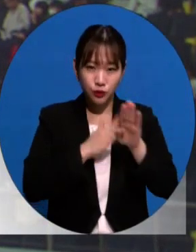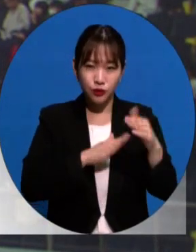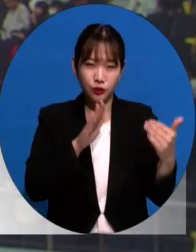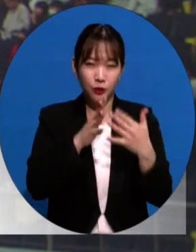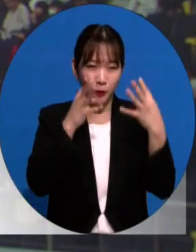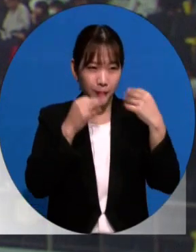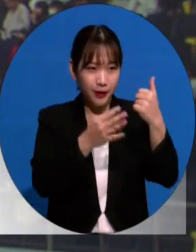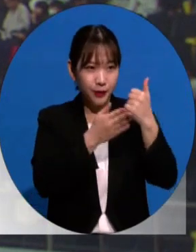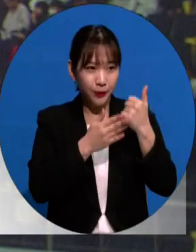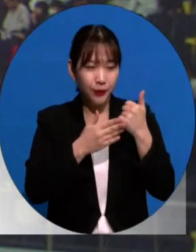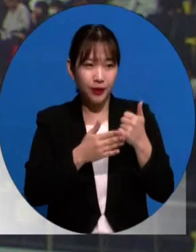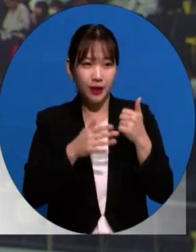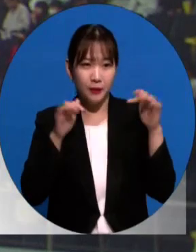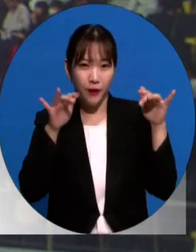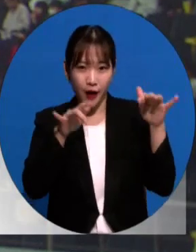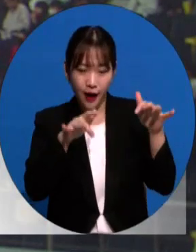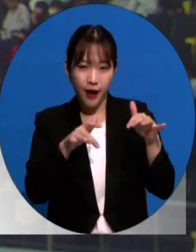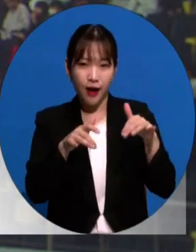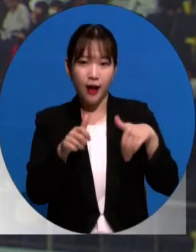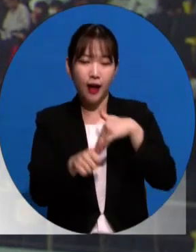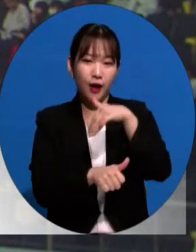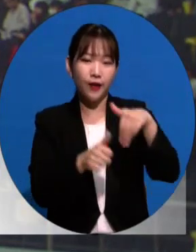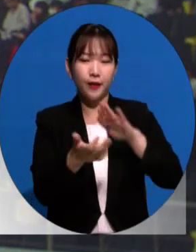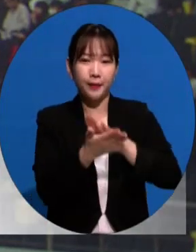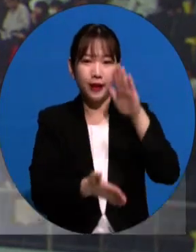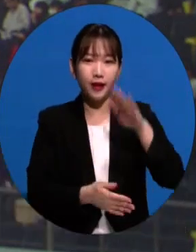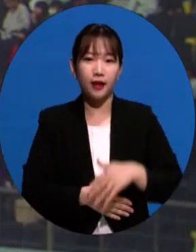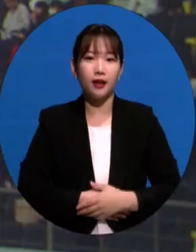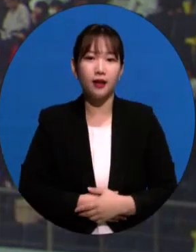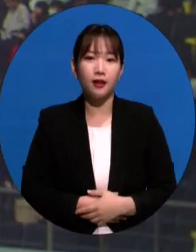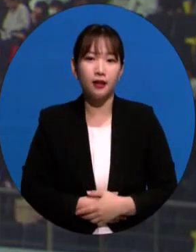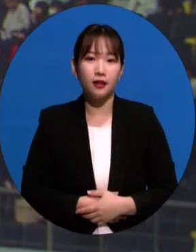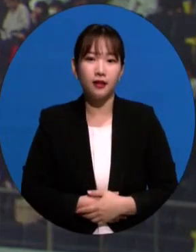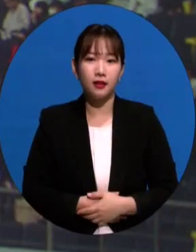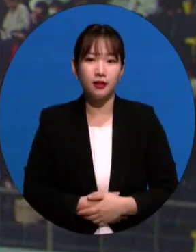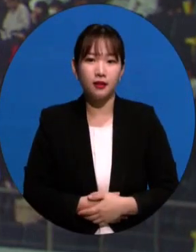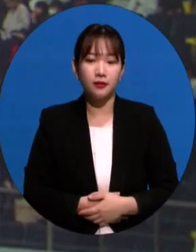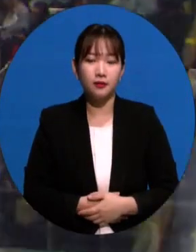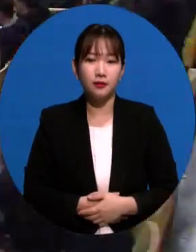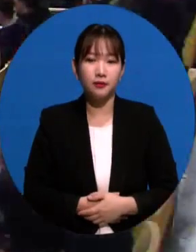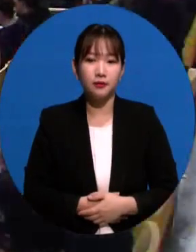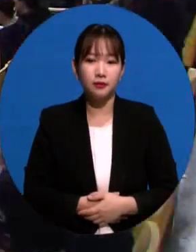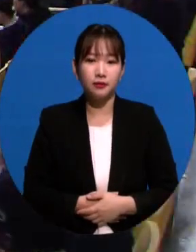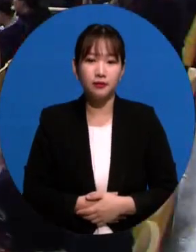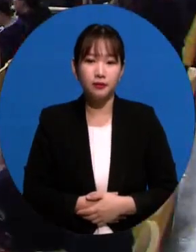최다 관중이 몰려 경기 열기를 더했습니다. 유민호 기자입니다.